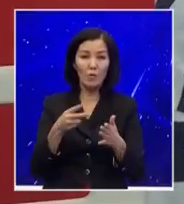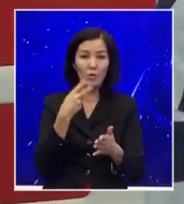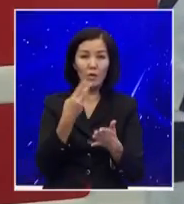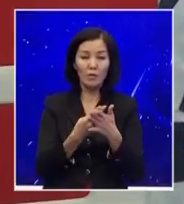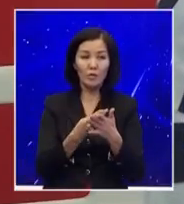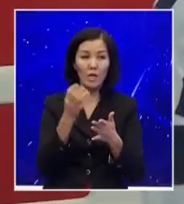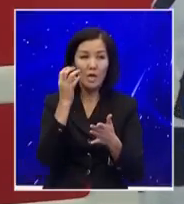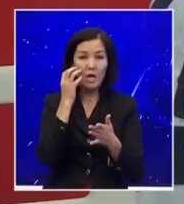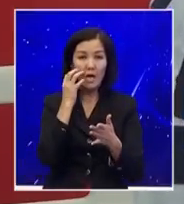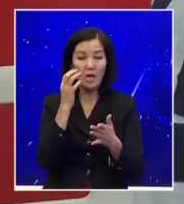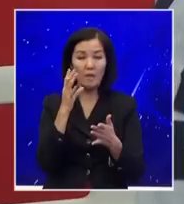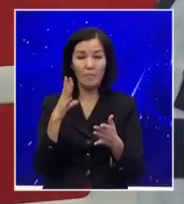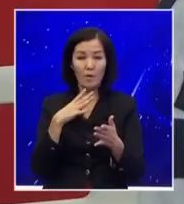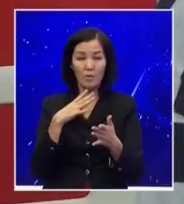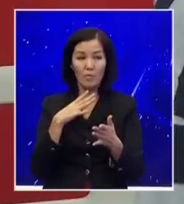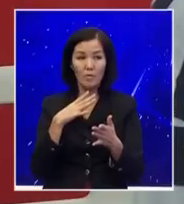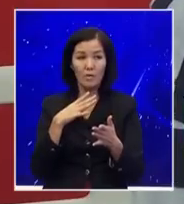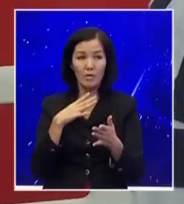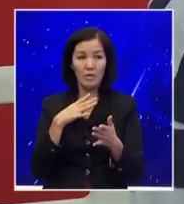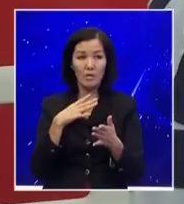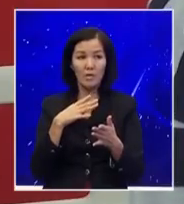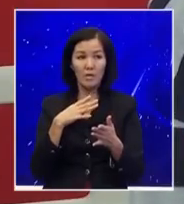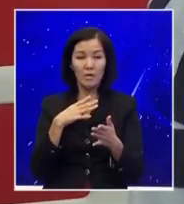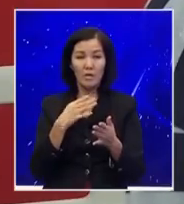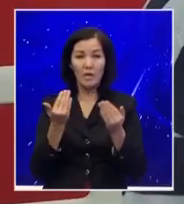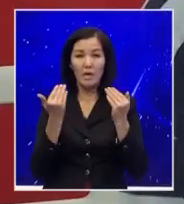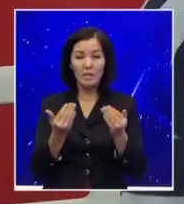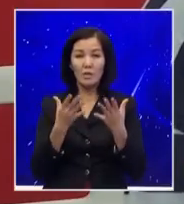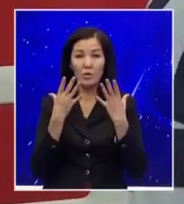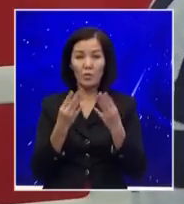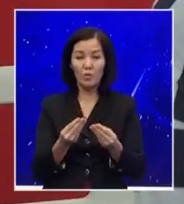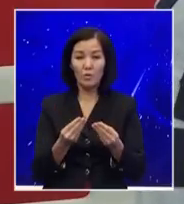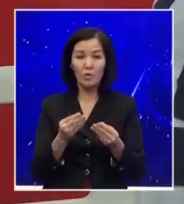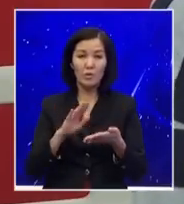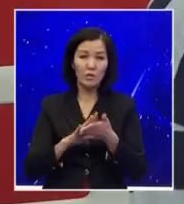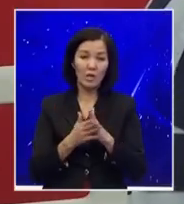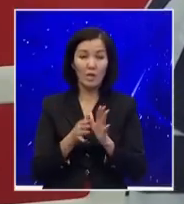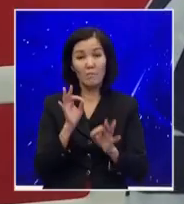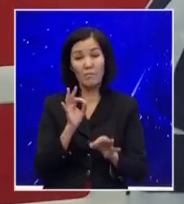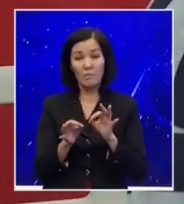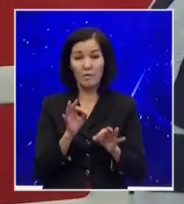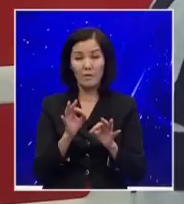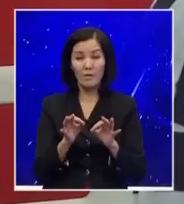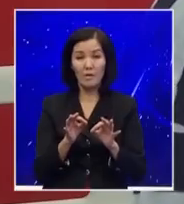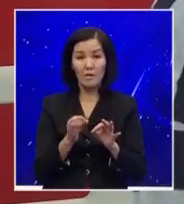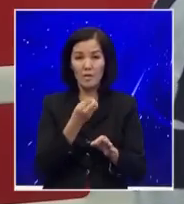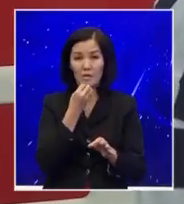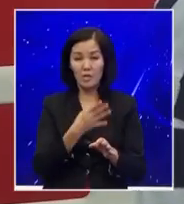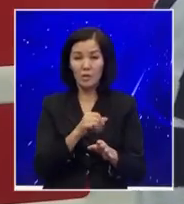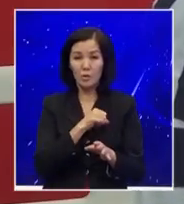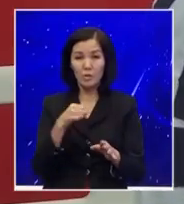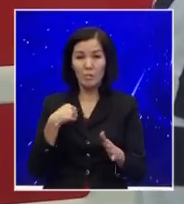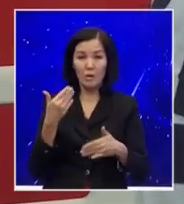Аяғым ауыр болды. Осы барыста әзіргі күнде жағдайым жақсы, өзім жүріп